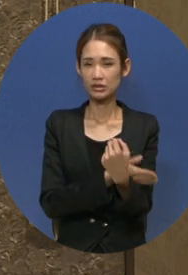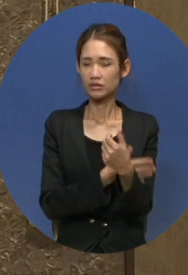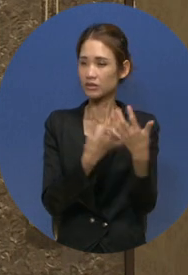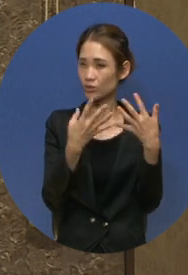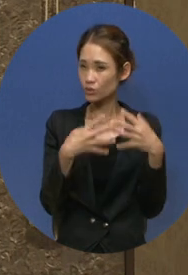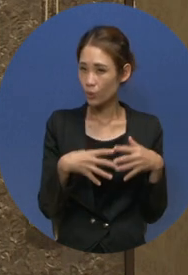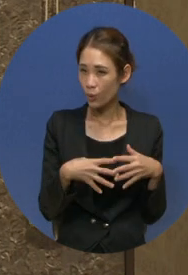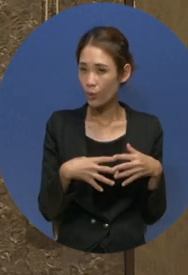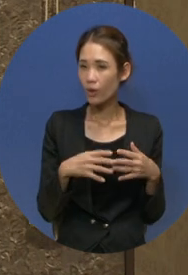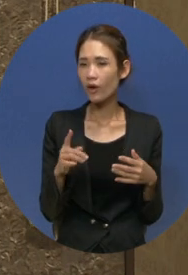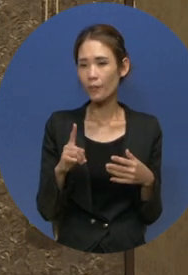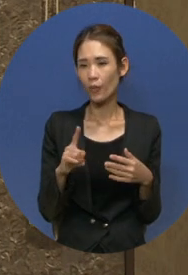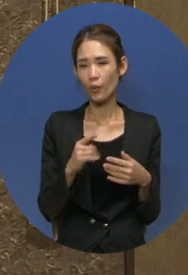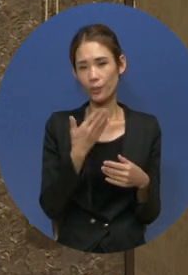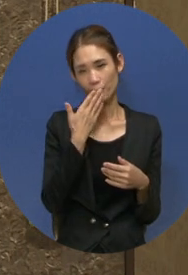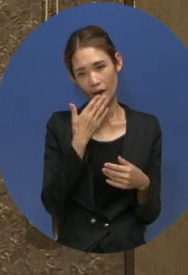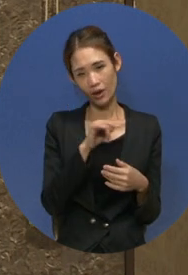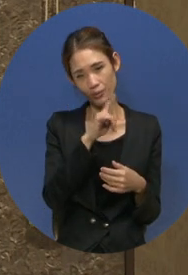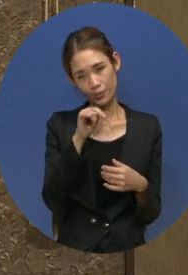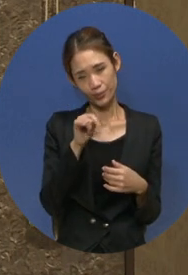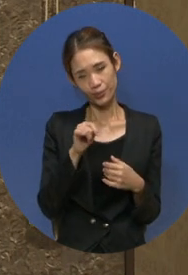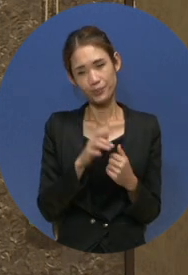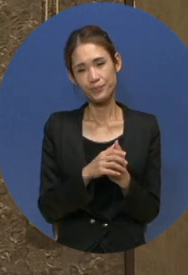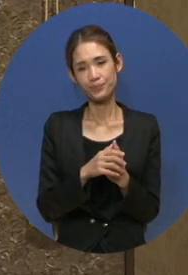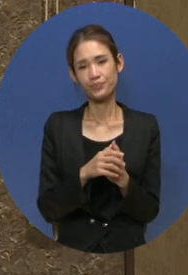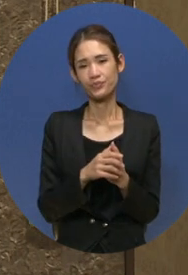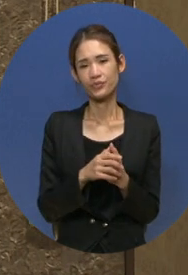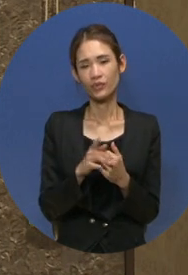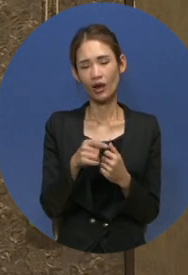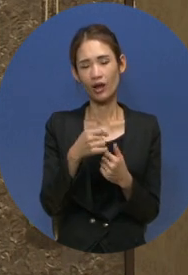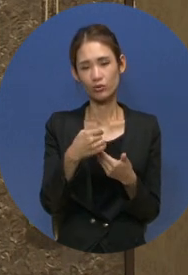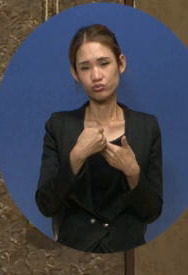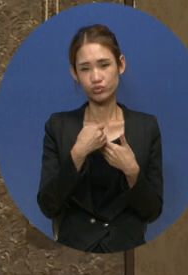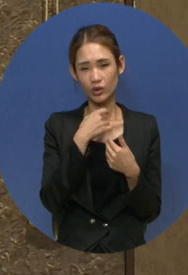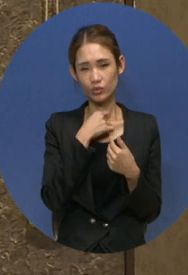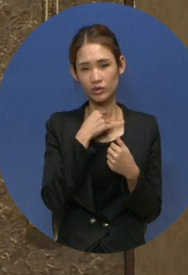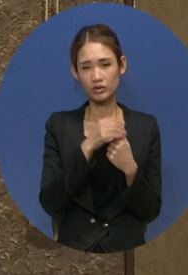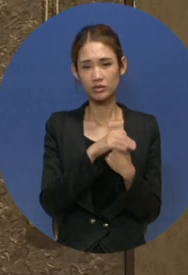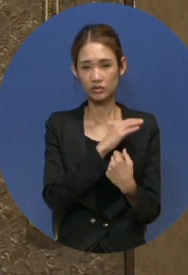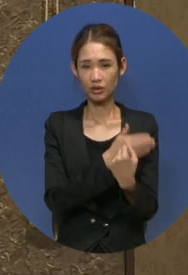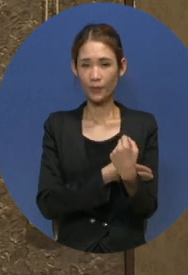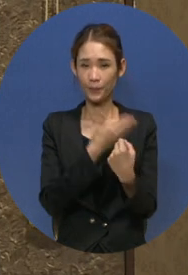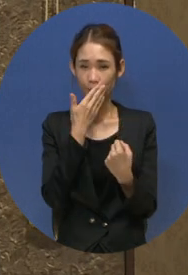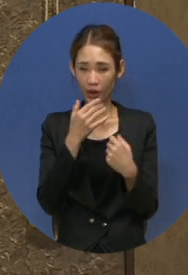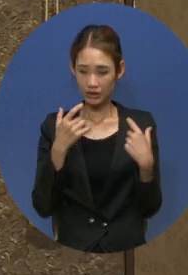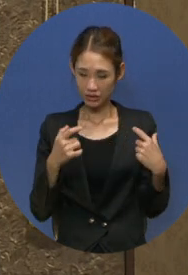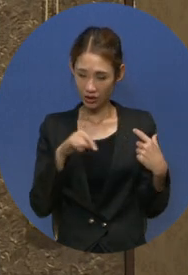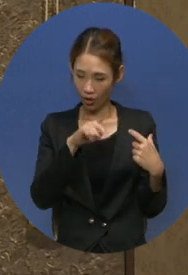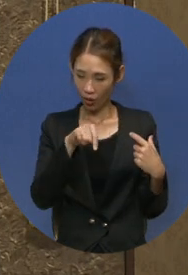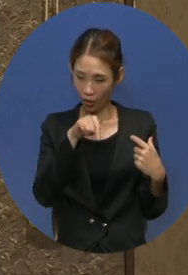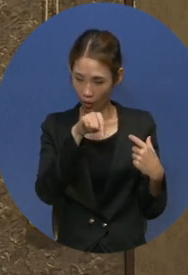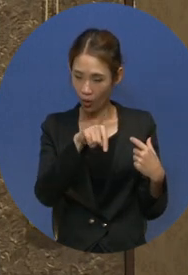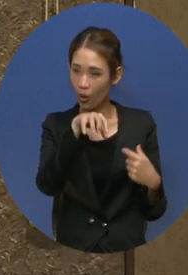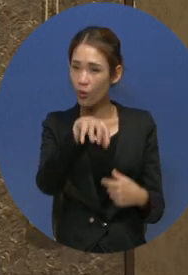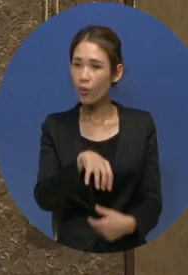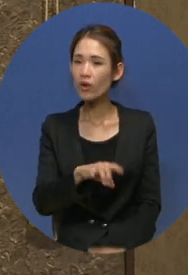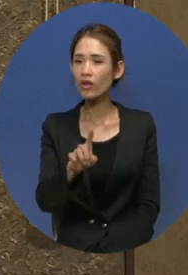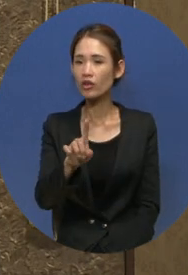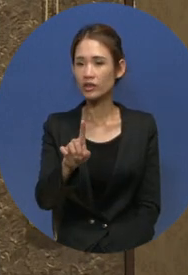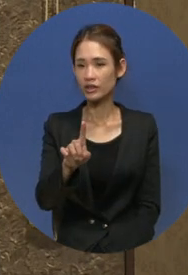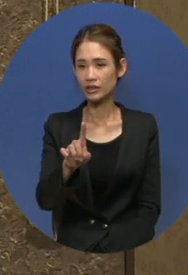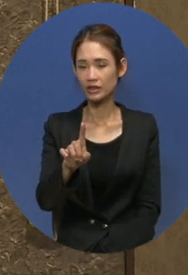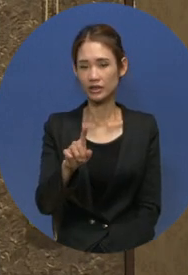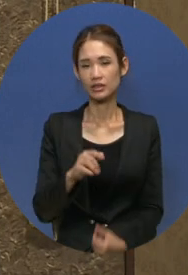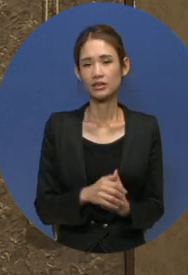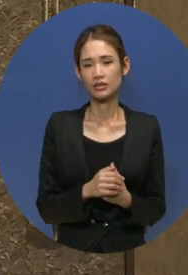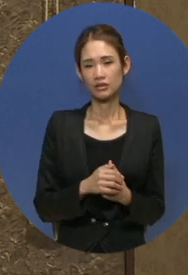그런 어떤 능력이 되는지, 예. 그리고 이분들이 하고 싶어 하고 그런 능력이 되는 일이 지역에 어디에 있는지, 업체가 어디에 있는지.